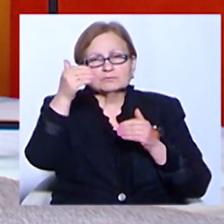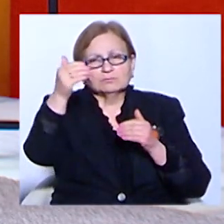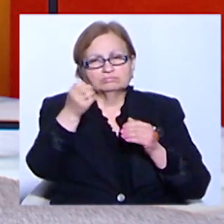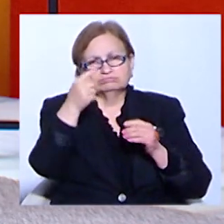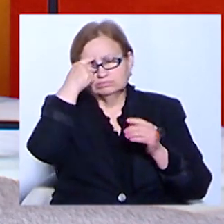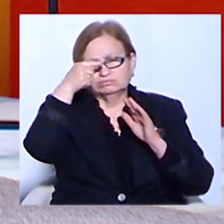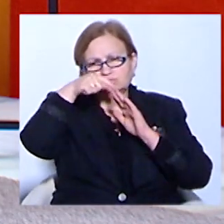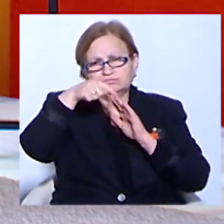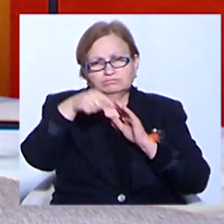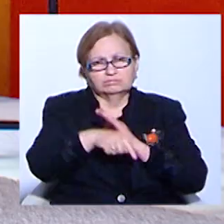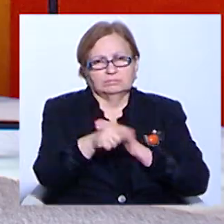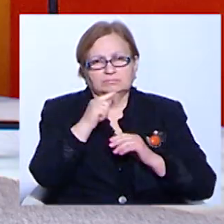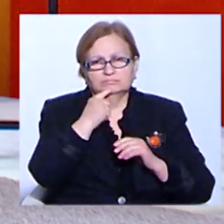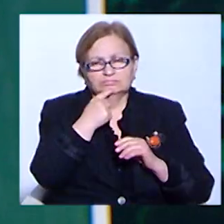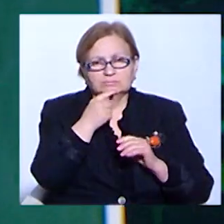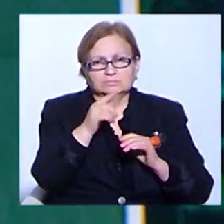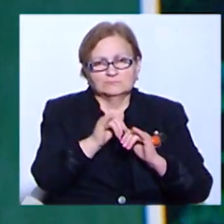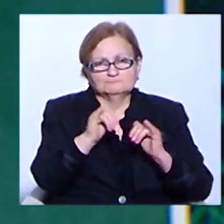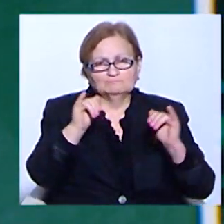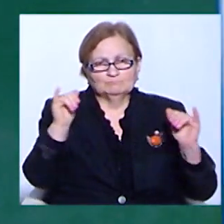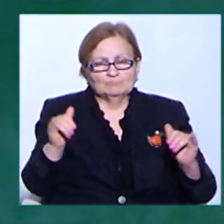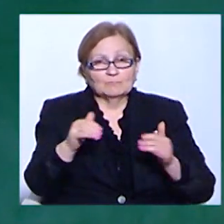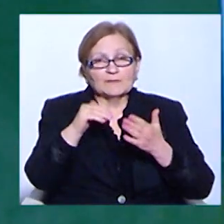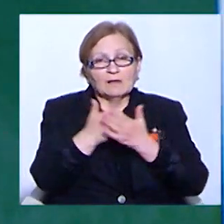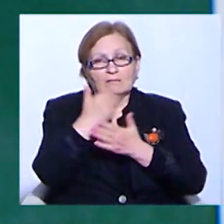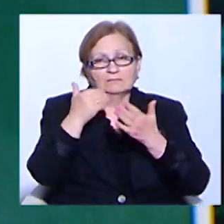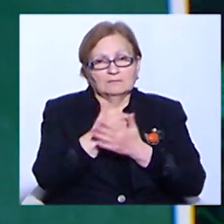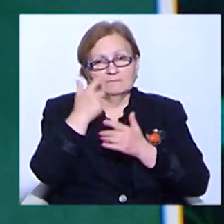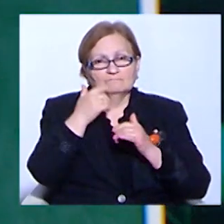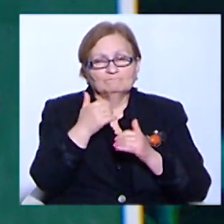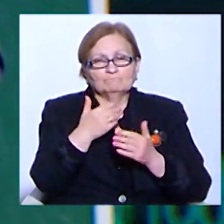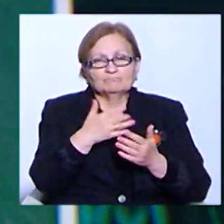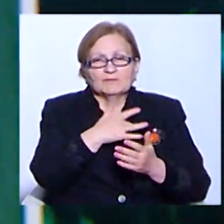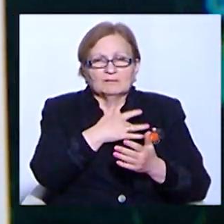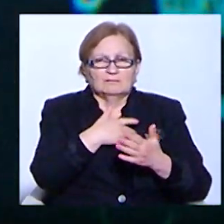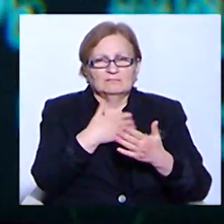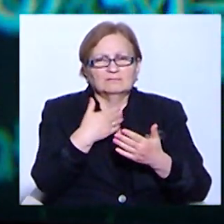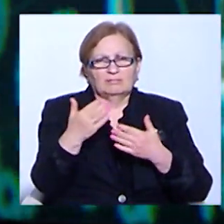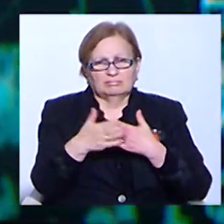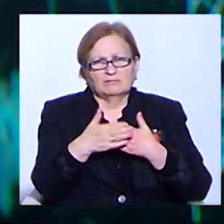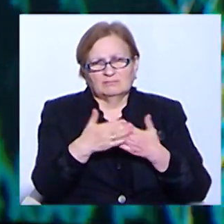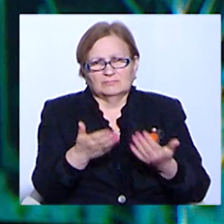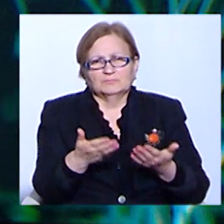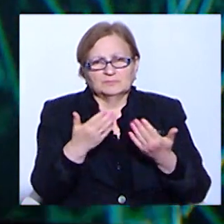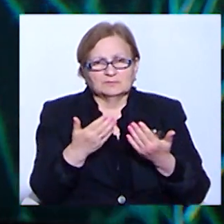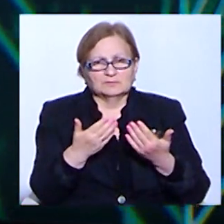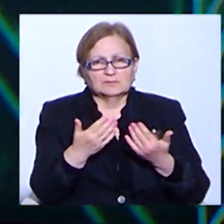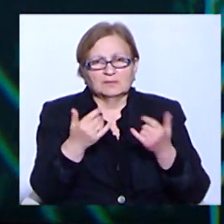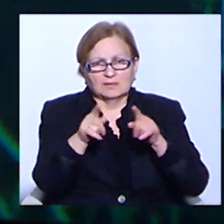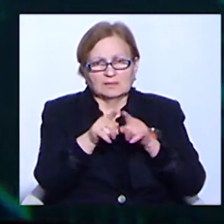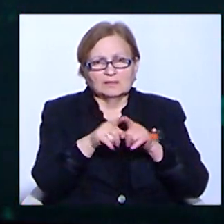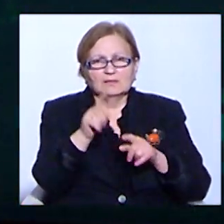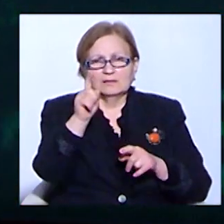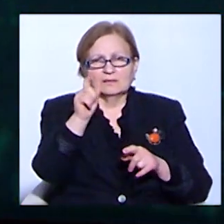და ახალ-ახალ პრინციპებს სწავლობდით. დაახლოებით იგივე სიტუაცია არის